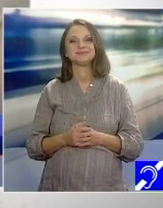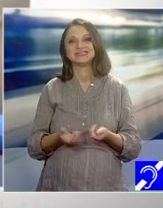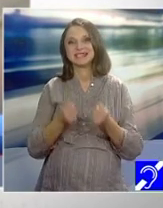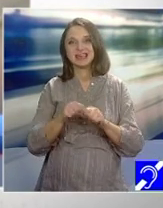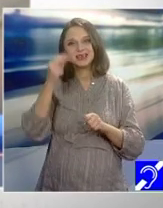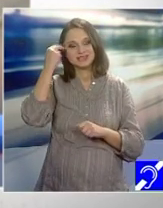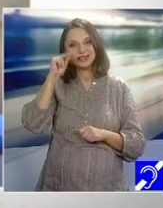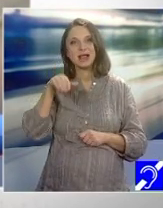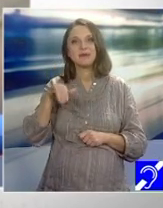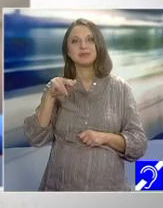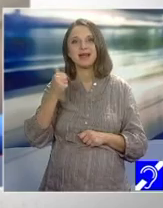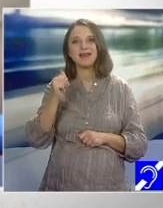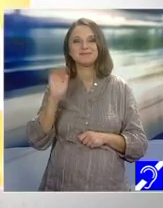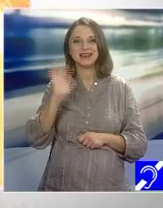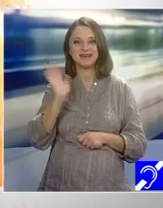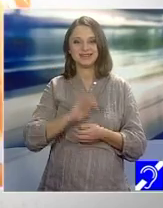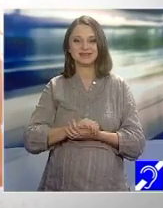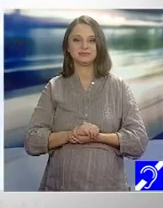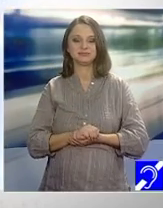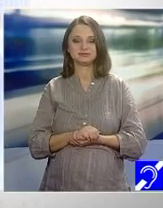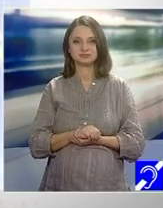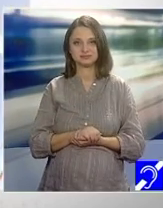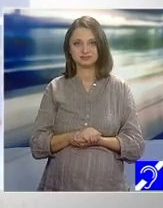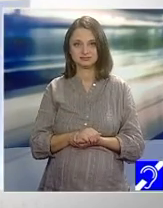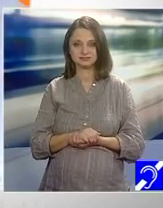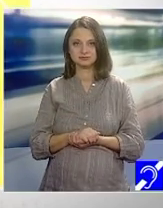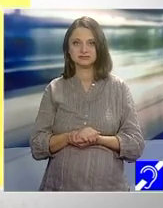fost știrile. Sunt Mihai Arsenie, la revedere!